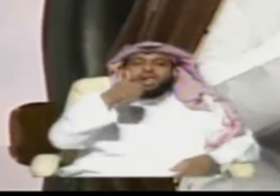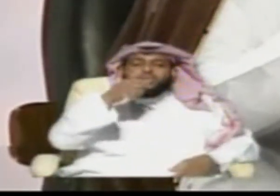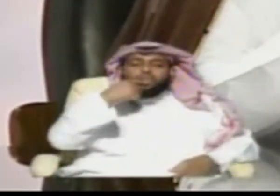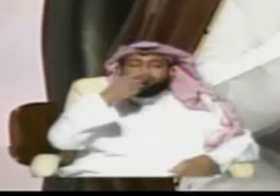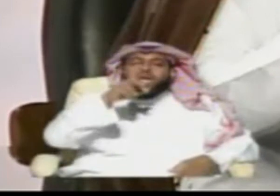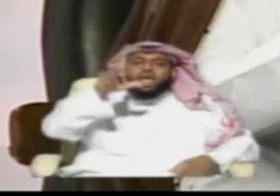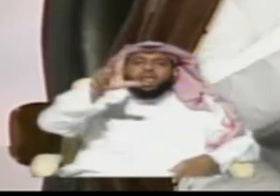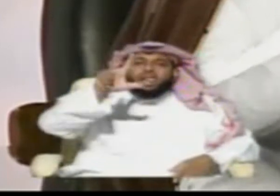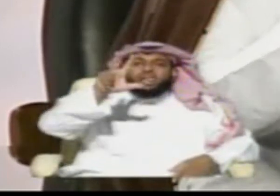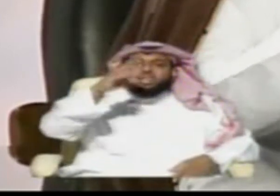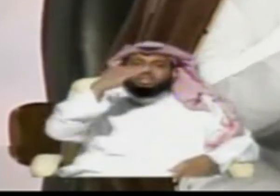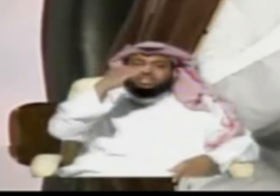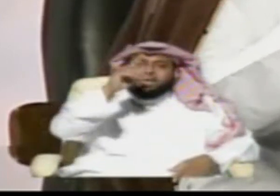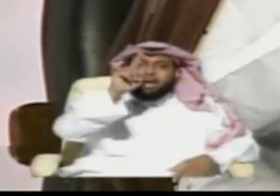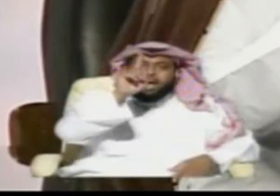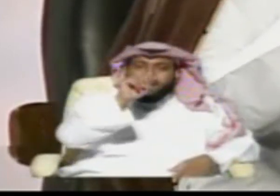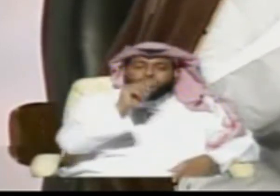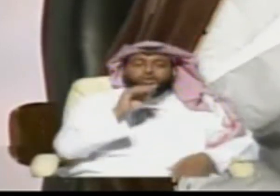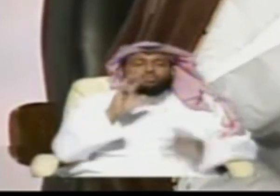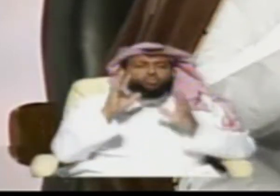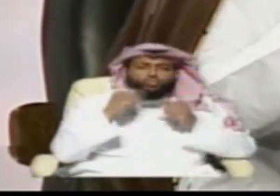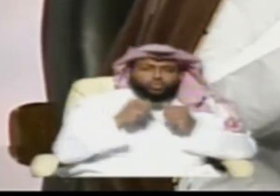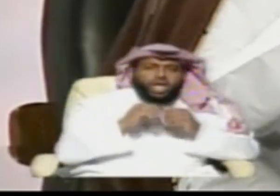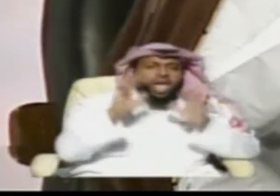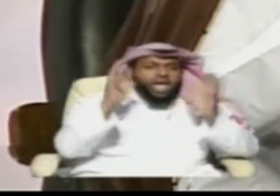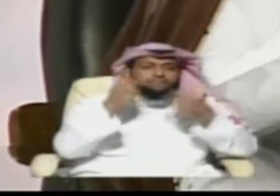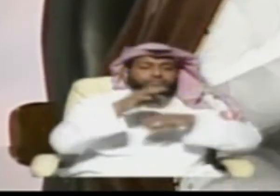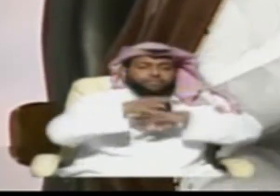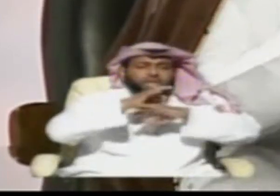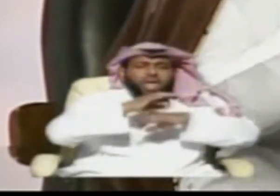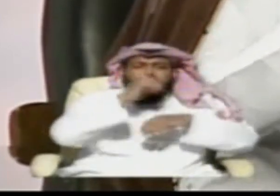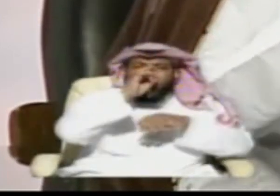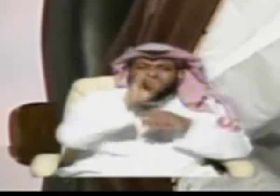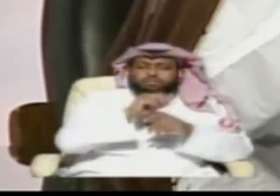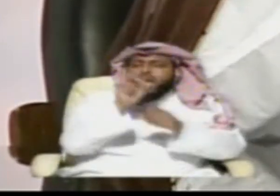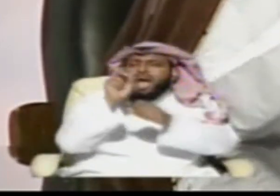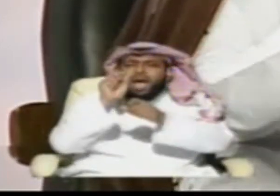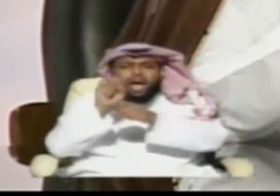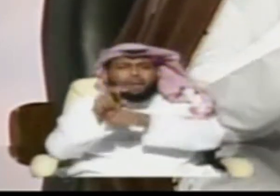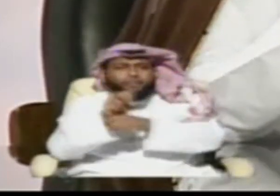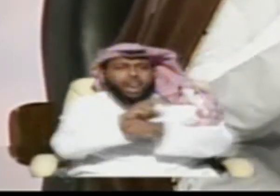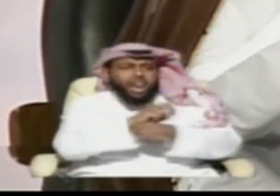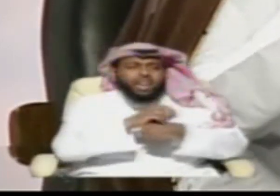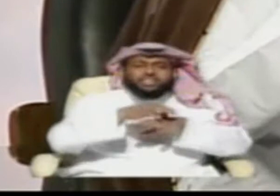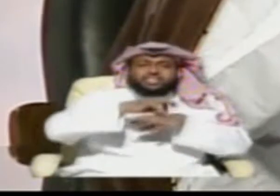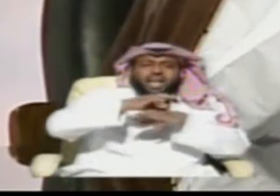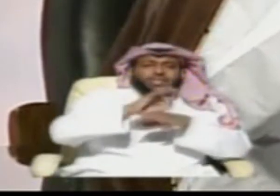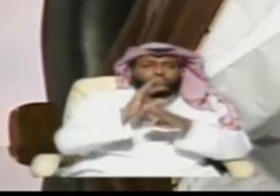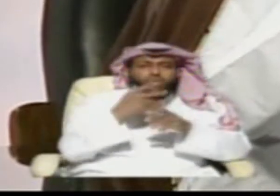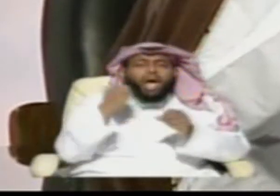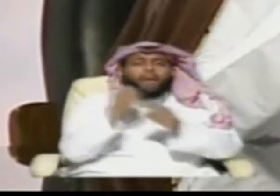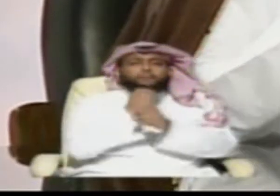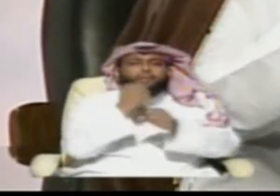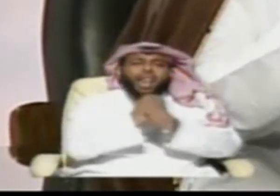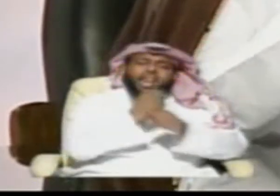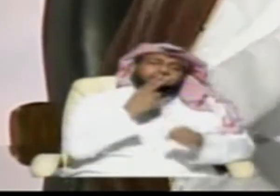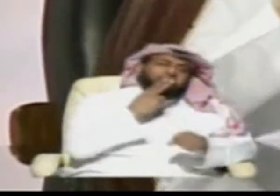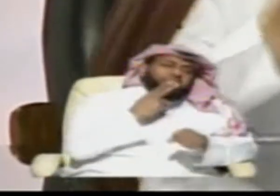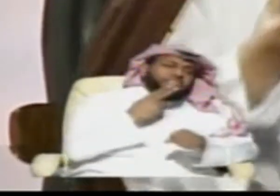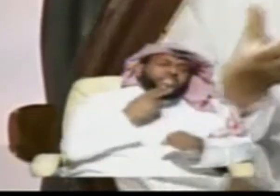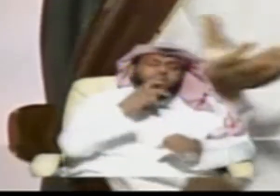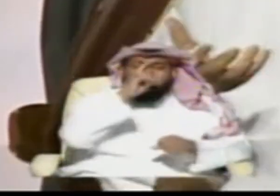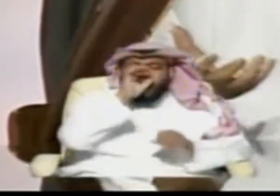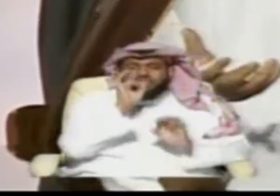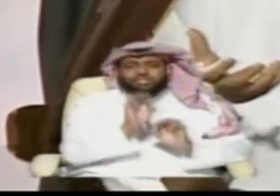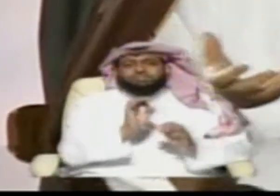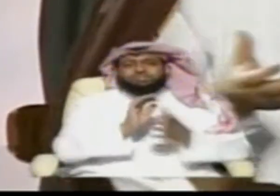لا بد منه، وهو حث الناس إلى أعمال حقيقية تفيد في تخفيف المعاناة. قد